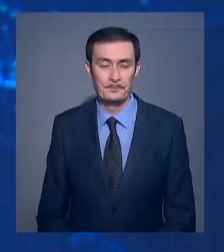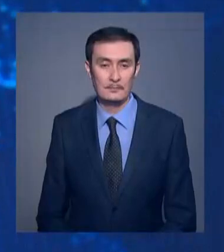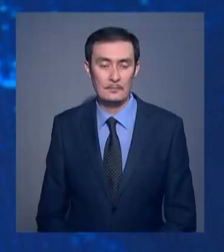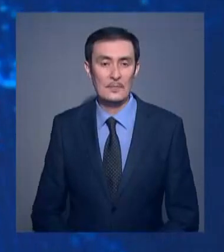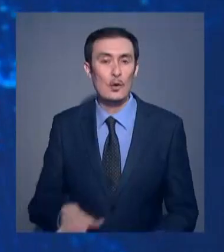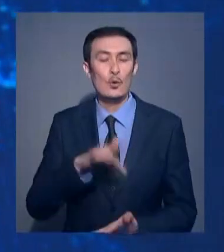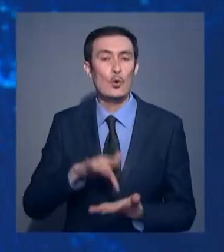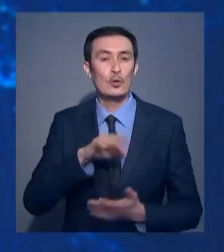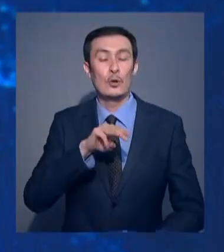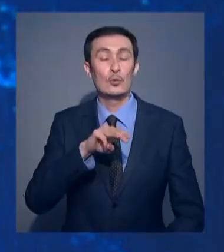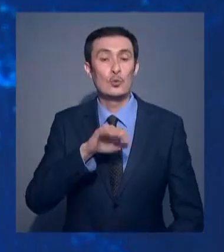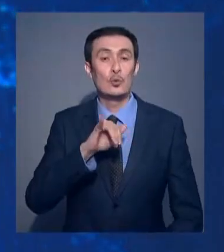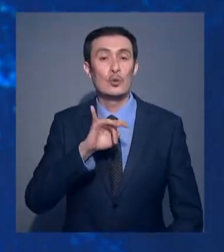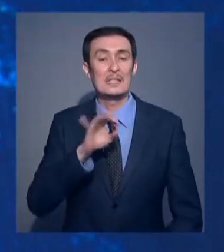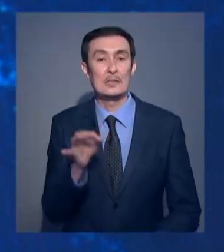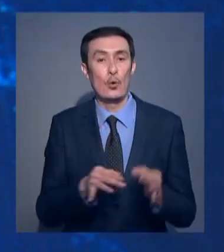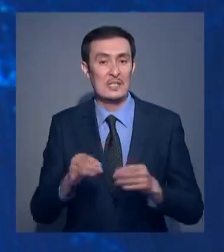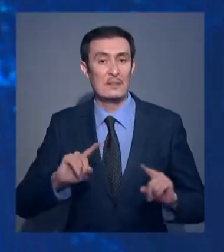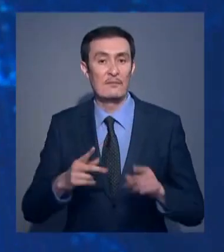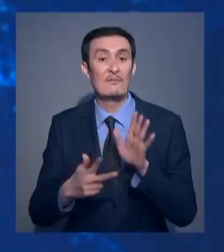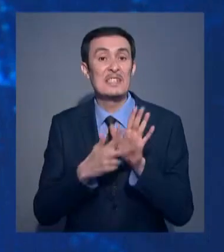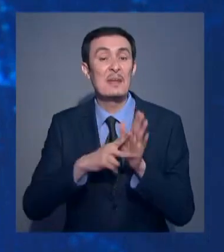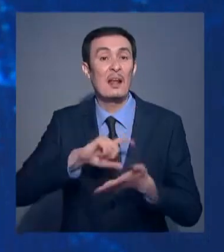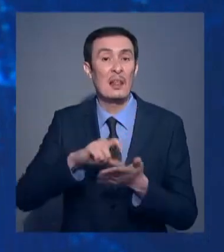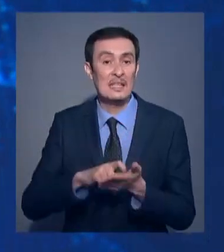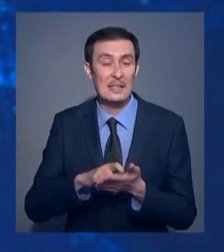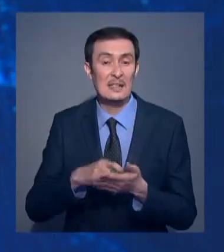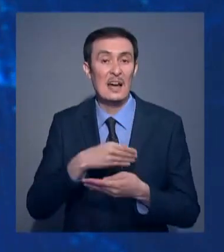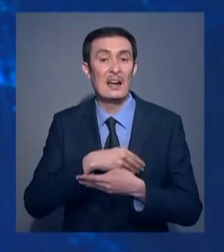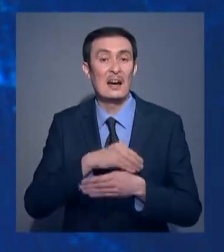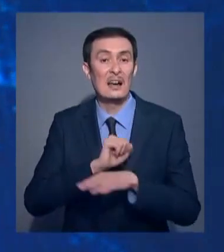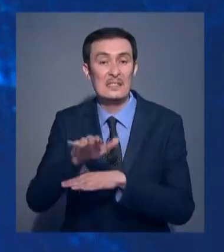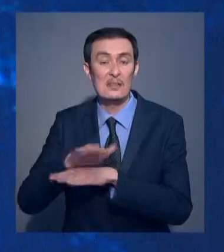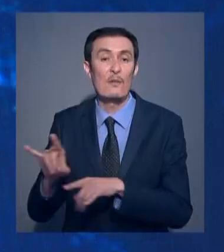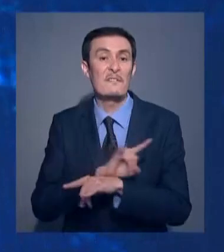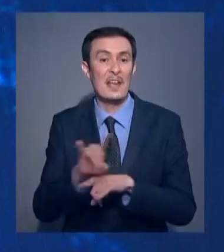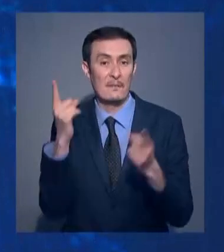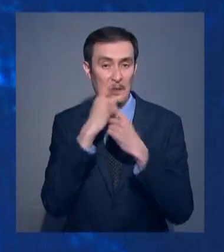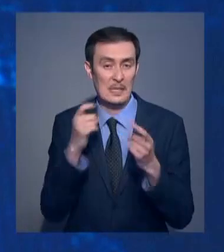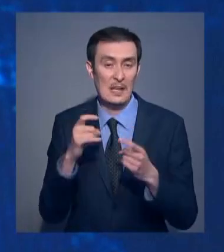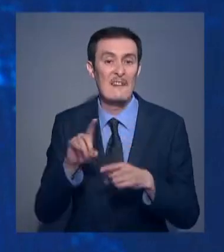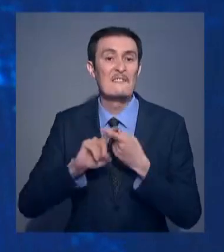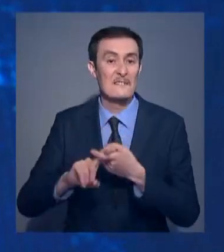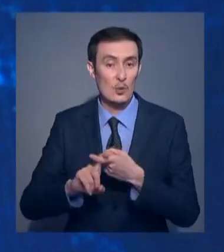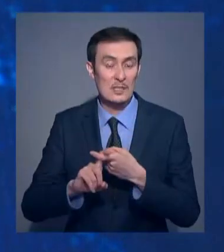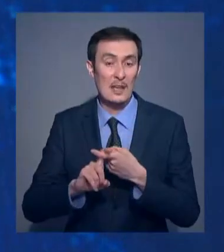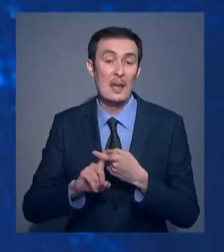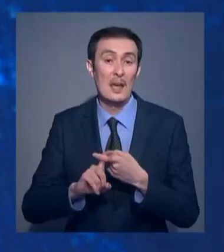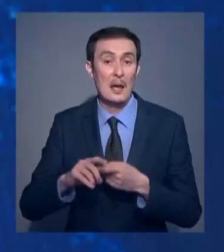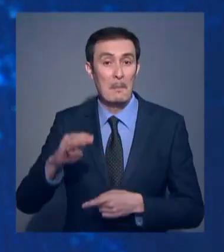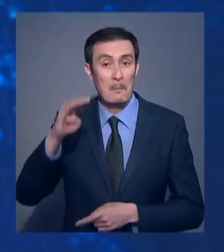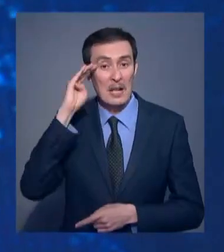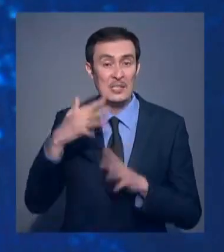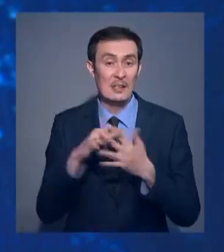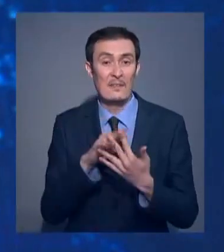112. А в Туркестанской области полицейские задержали восьмиклассника за рассылку фейковой информации о коронавирусе. Несовершеннолетний